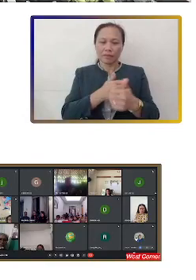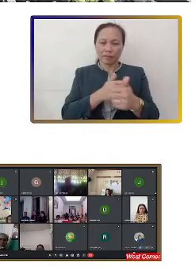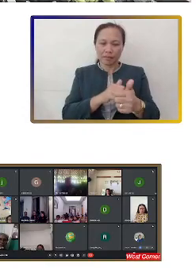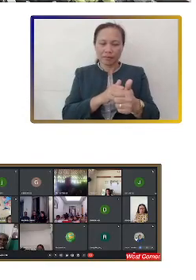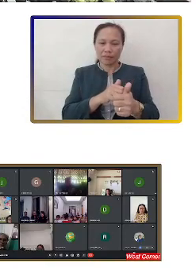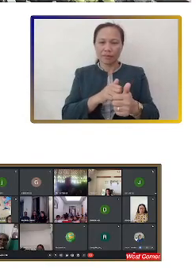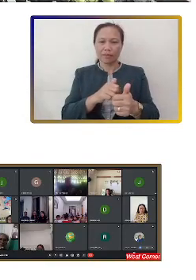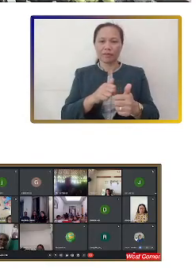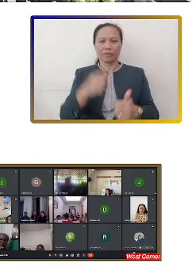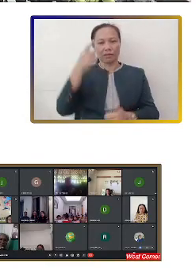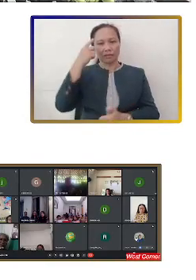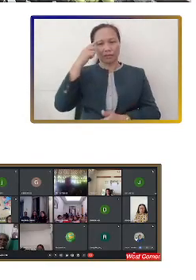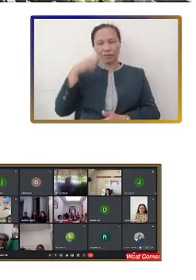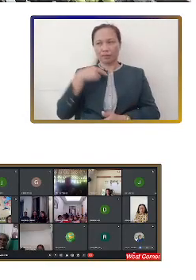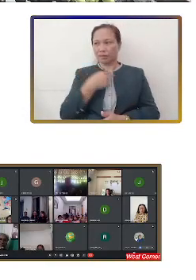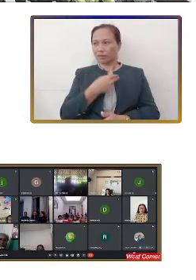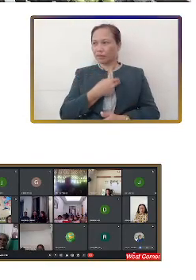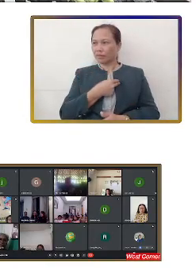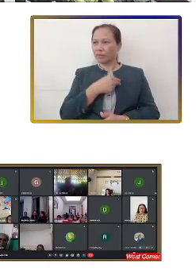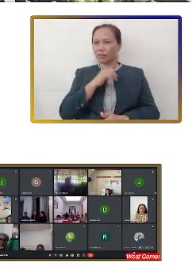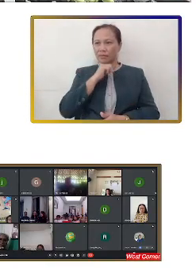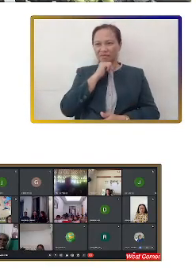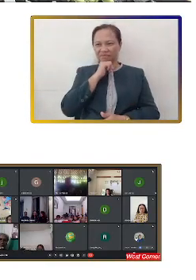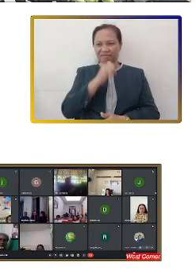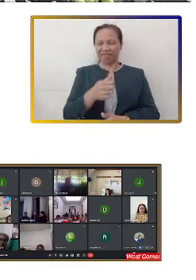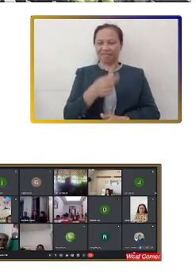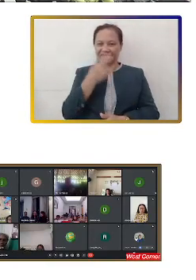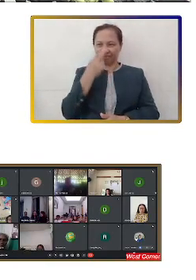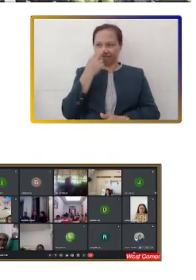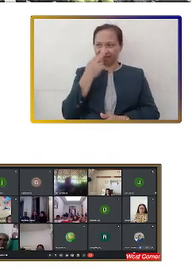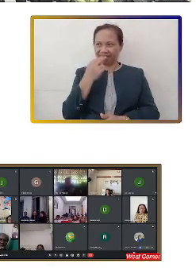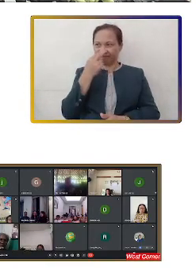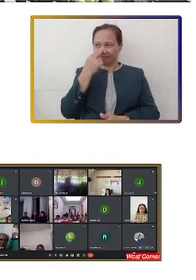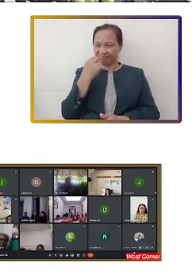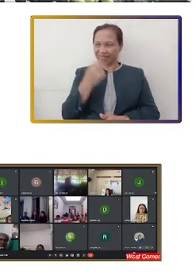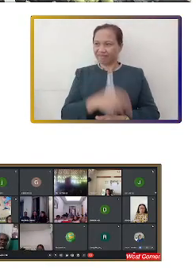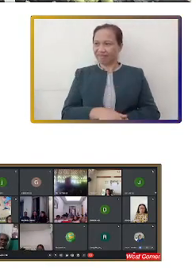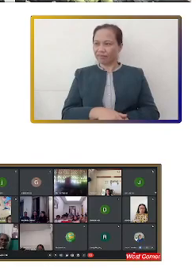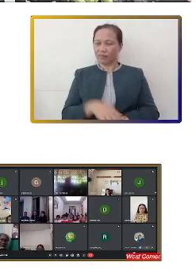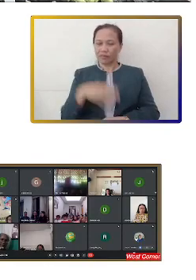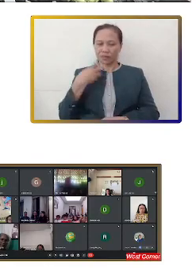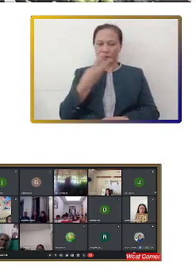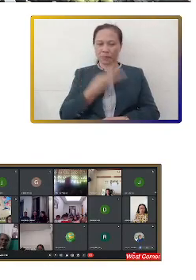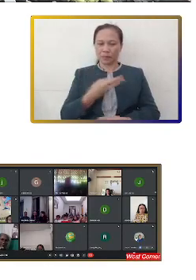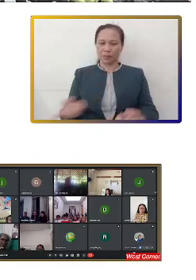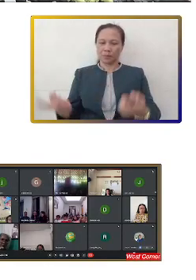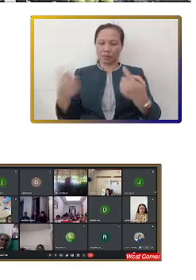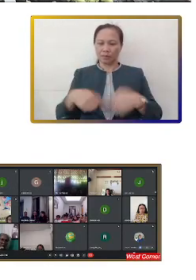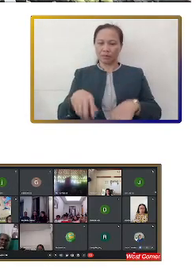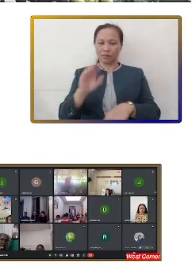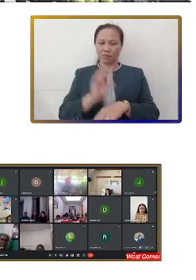Alam niyo, it's not a joke, kapatid. Pumapasok tayo sa simbahan ng katuruan na hindi na sa Diyos.